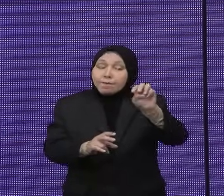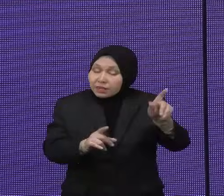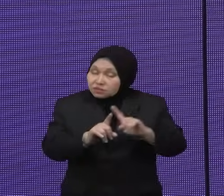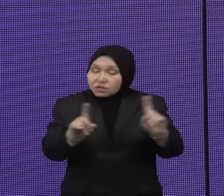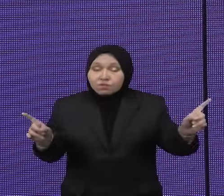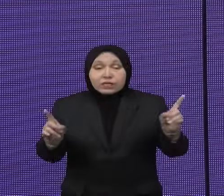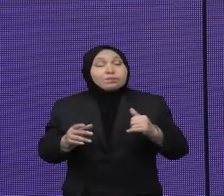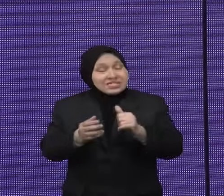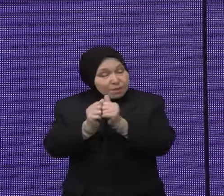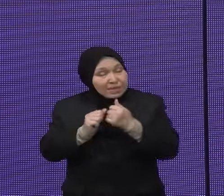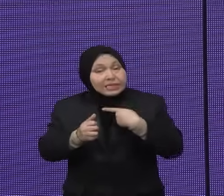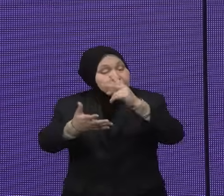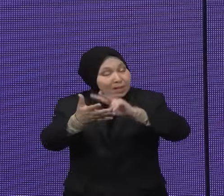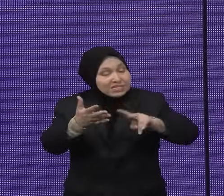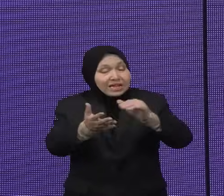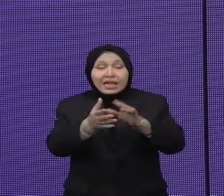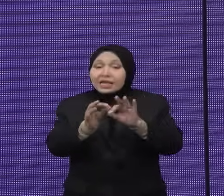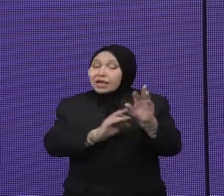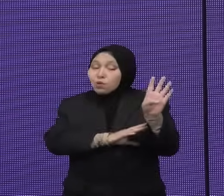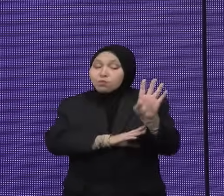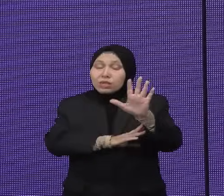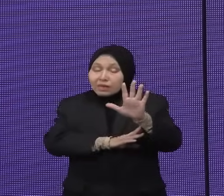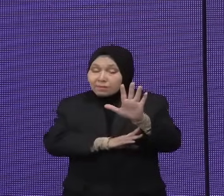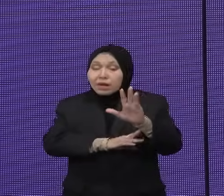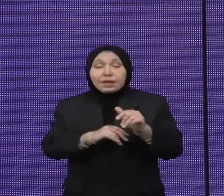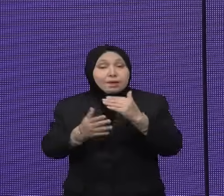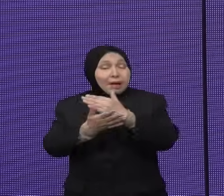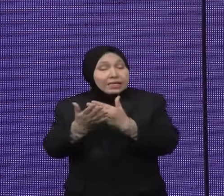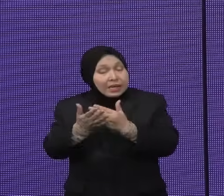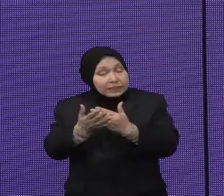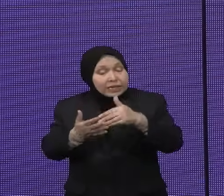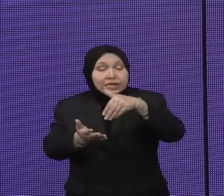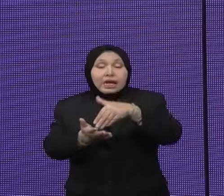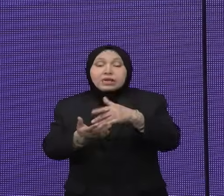sama-sama kita baca sekali lagi ayat 25 pada bahagian tengah ini daripada